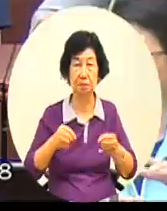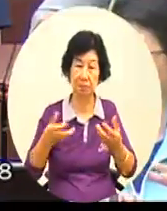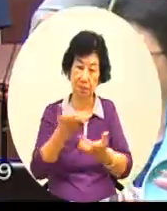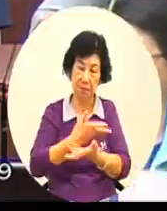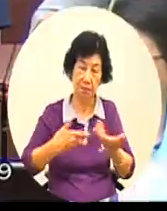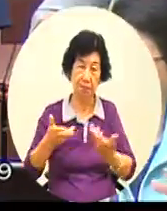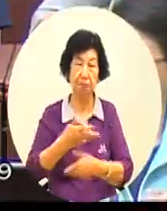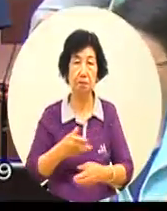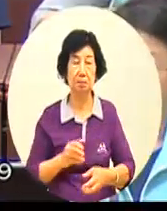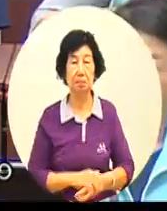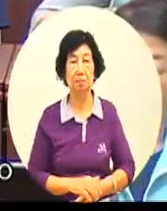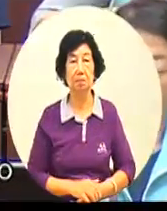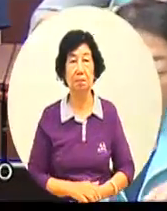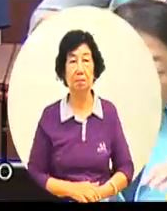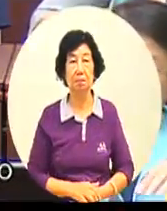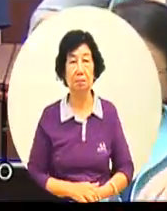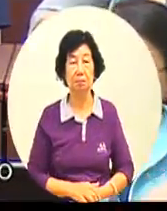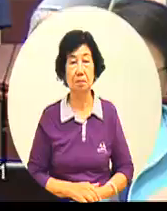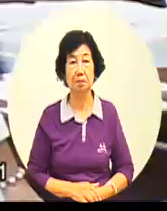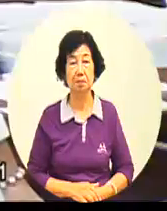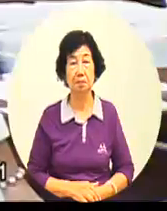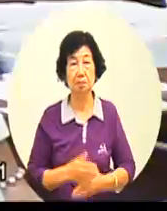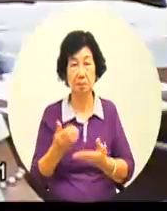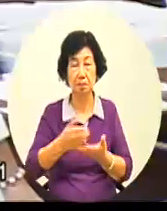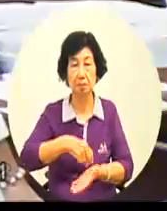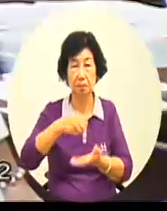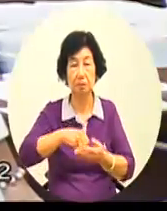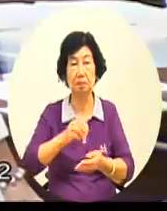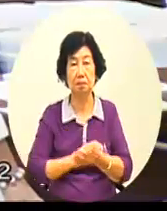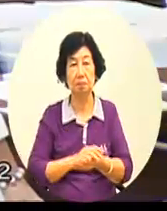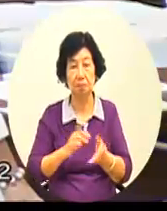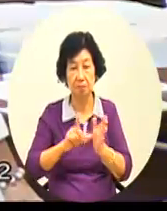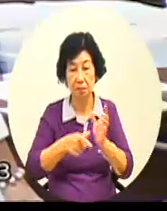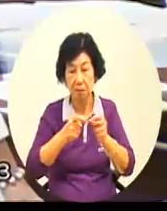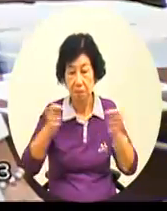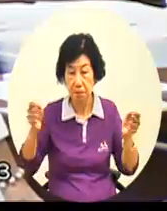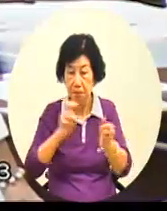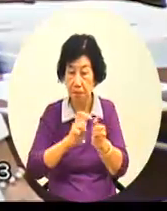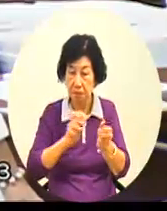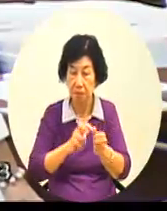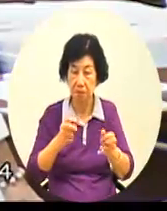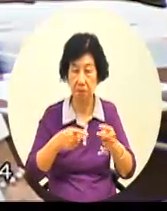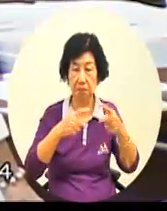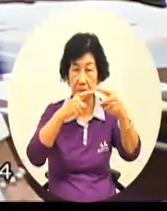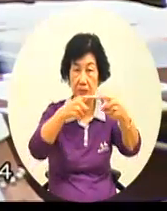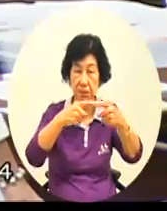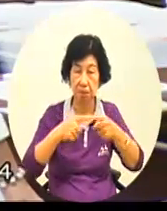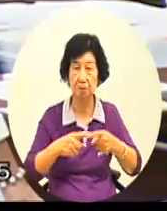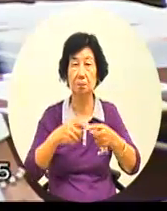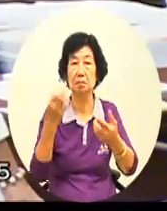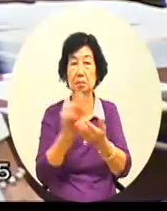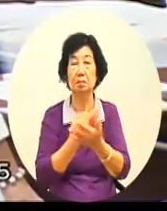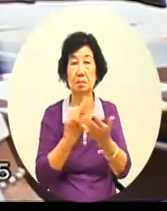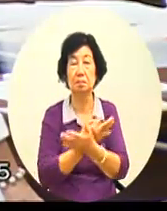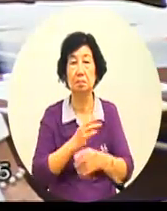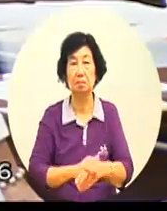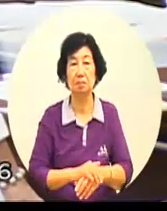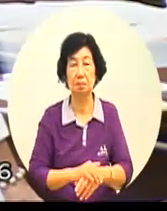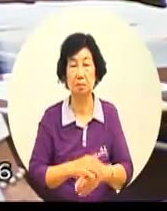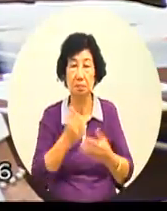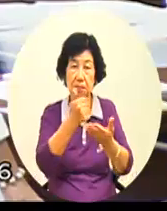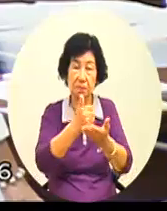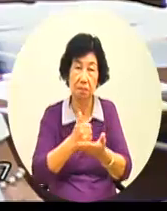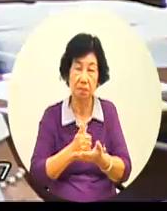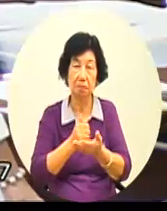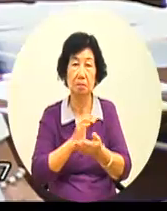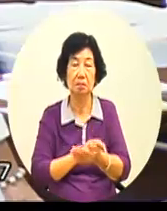来刚刚本席提到的这个长照的人力不足的部分，本席在这里就要请劳工局长，